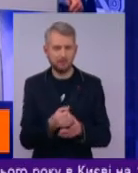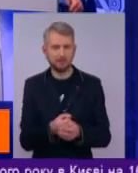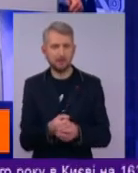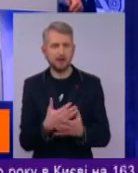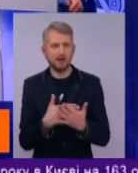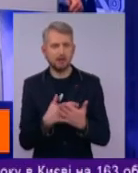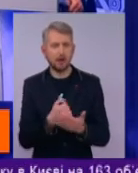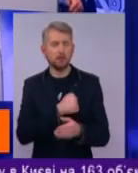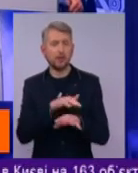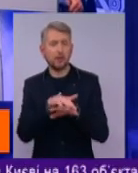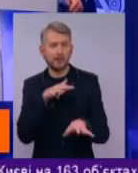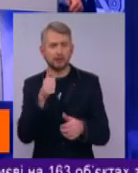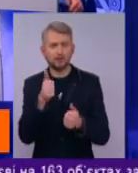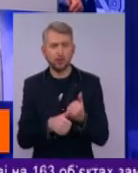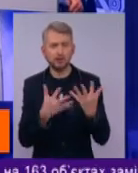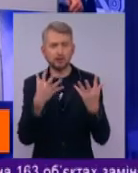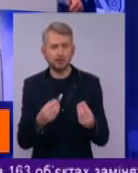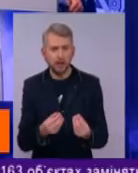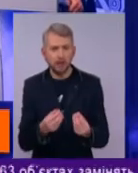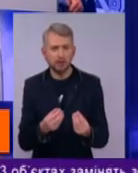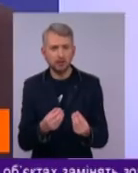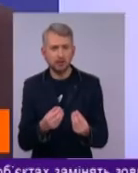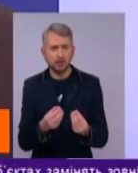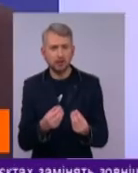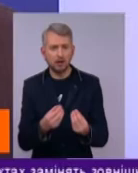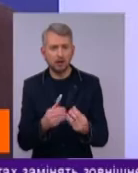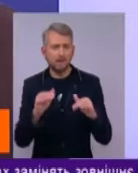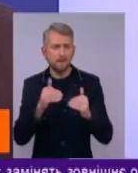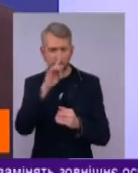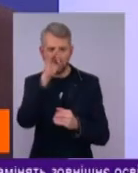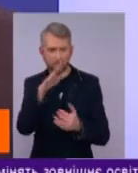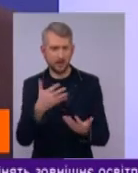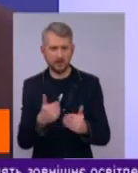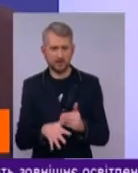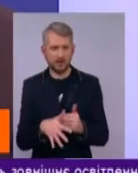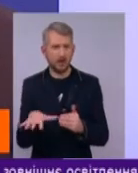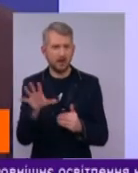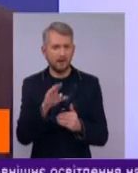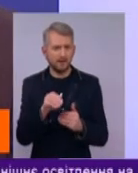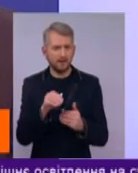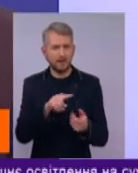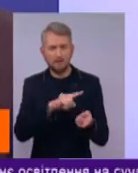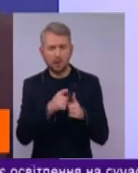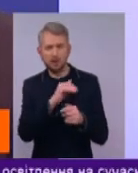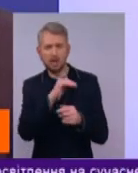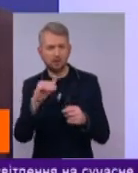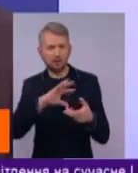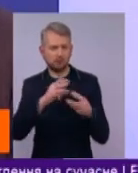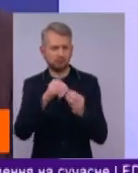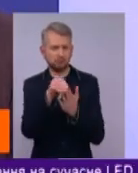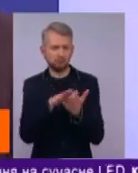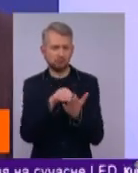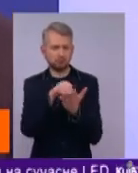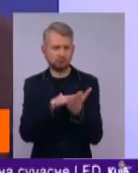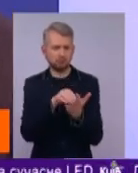Якби Збройні Сили з кожним днем та тижнем стають менш бути популярними. Все переходить на рівень статистики. Якщо раніше